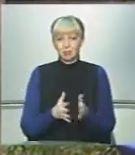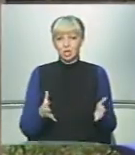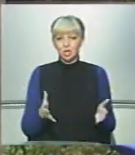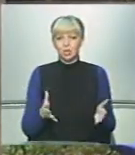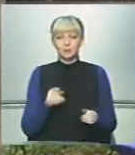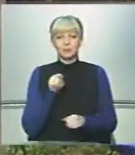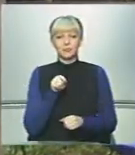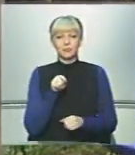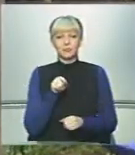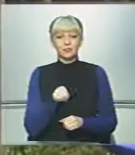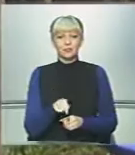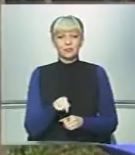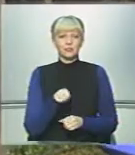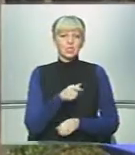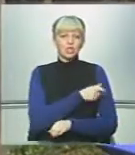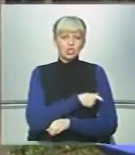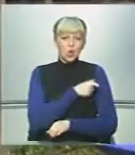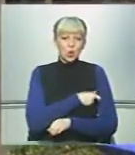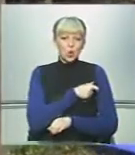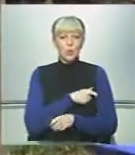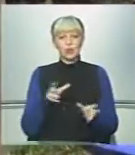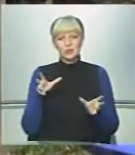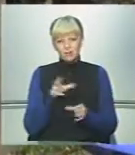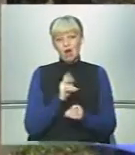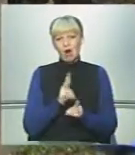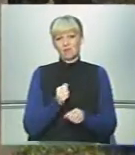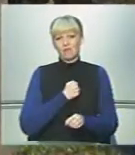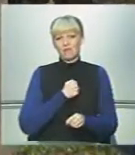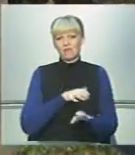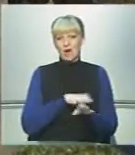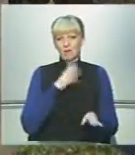більшість. Тут тобі дають різні, тут ти чергуєш знівальним, тут всі почти як в армії.